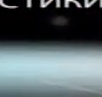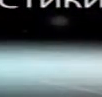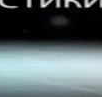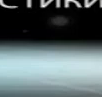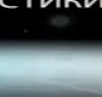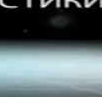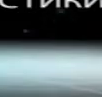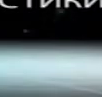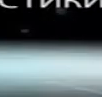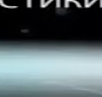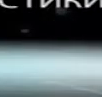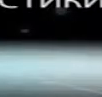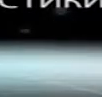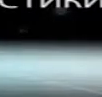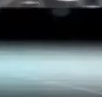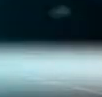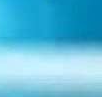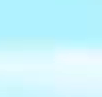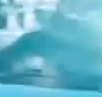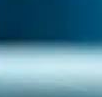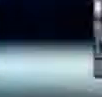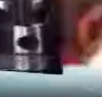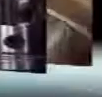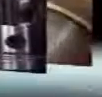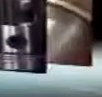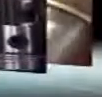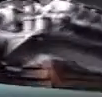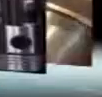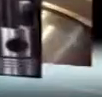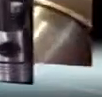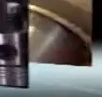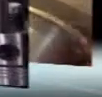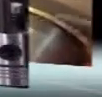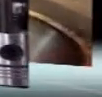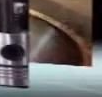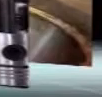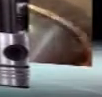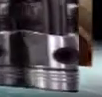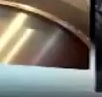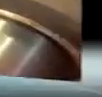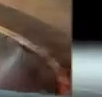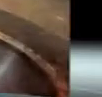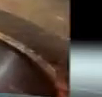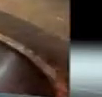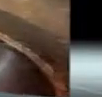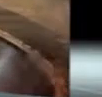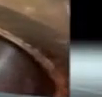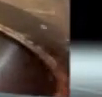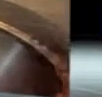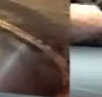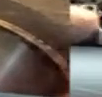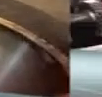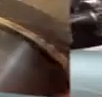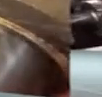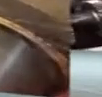с новым современным оборудованием. ЦДР производит ремонт дизельных двигателей всего модельного ряда, включая ЯМЗ, КАМАЗ, МТЗ и